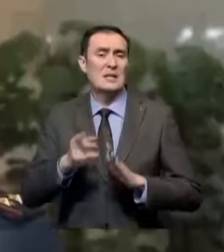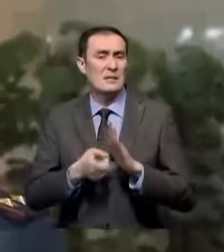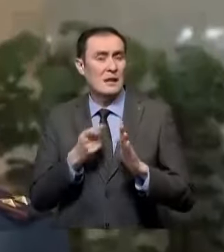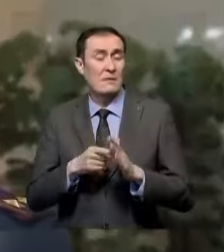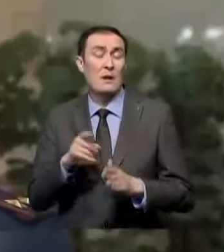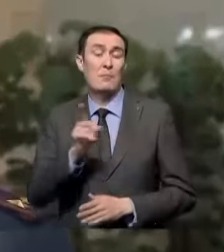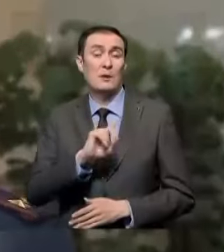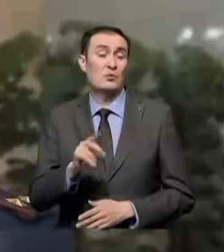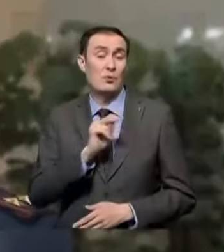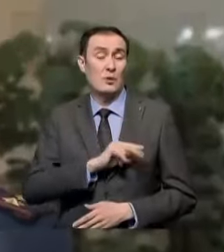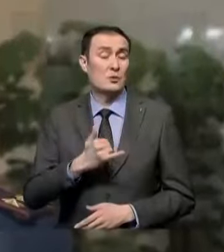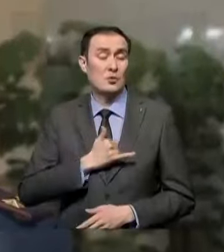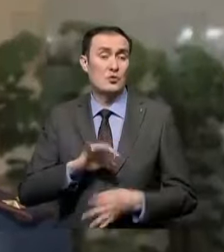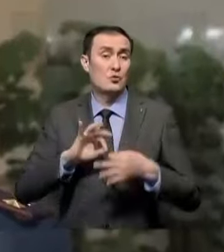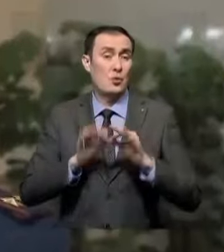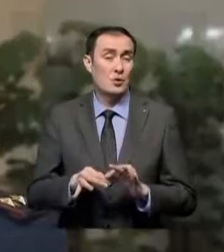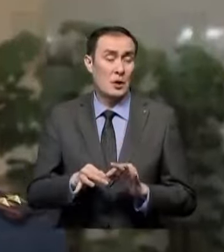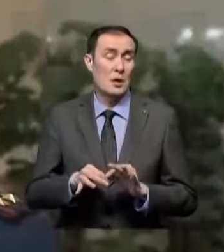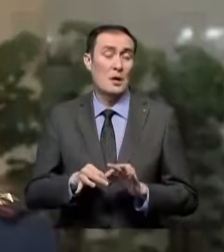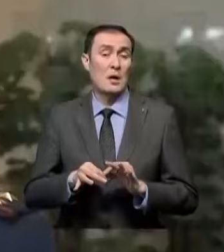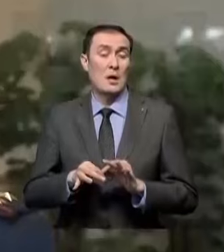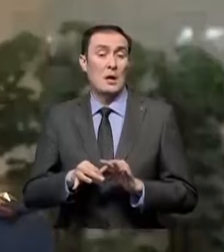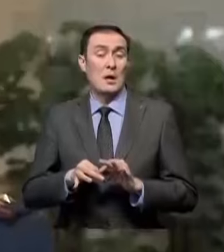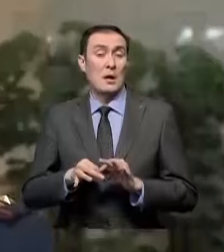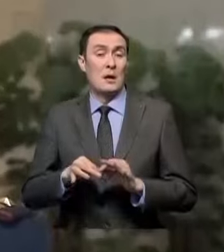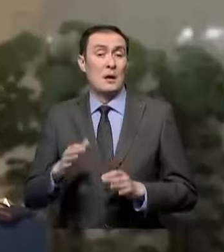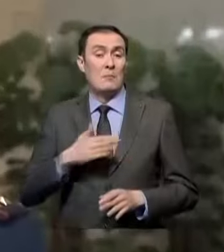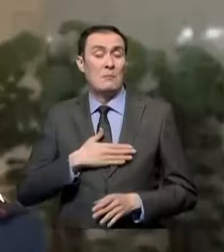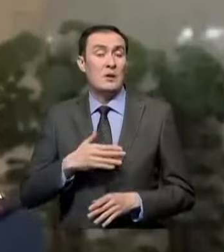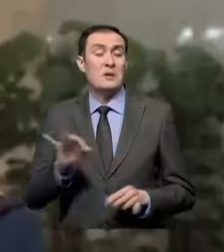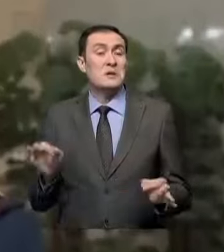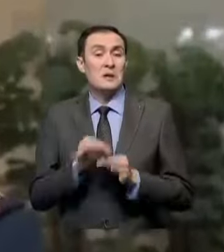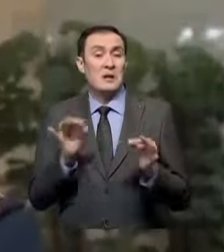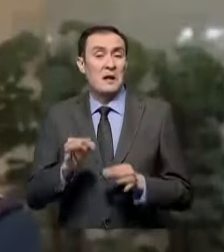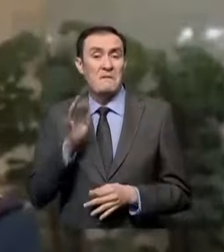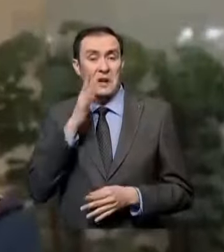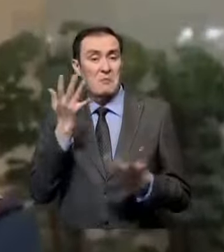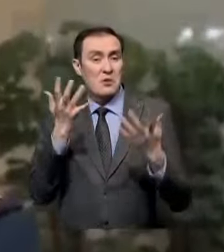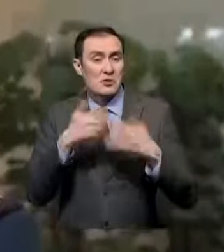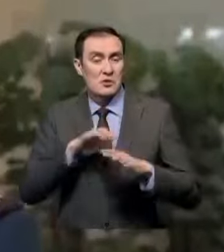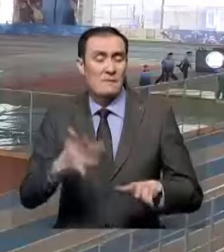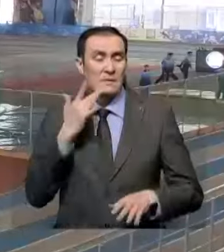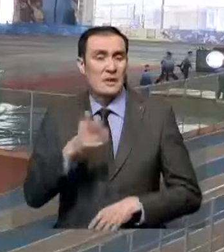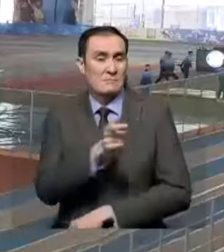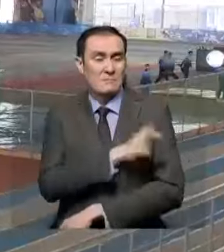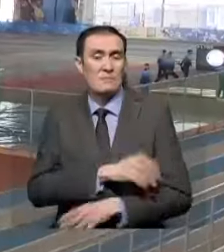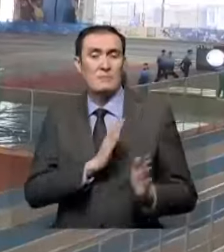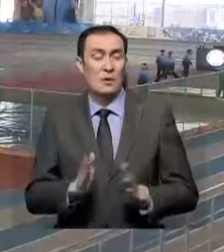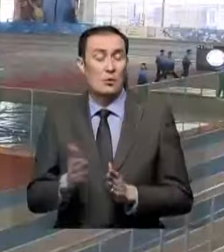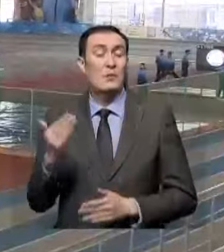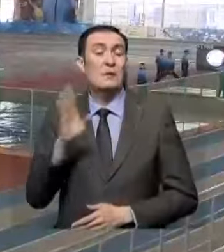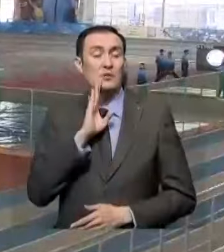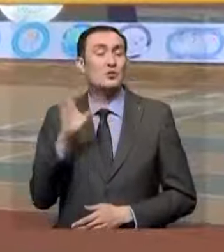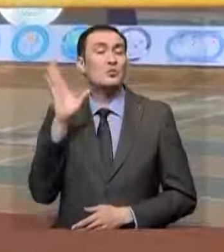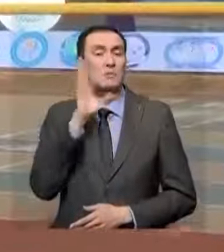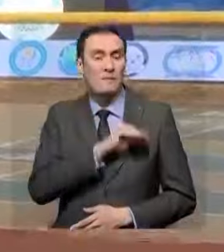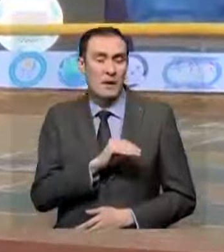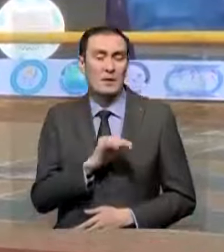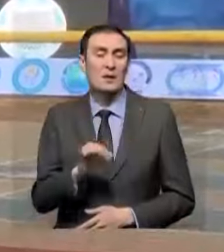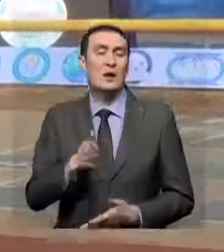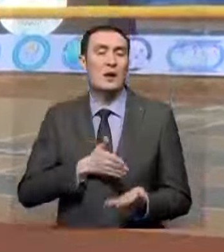Почему? Потому что работа у нас очень сложная. Мы не считаемся никогда со временем, всегда на страже порядка. Но при этом женщины успевают